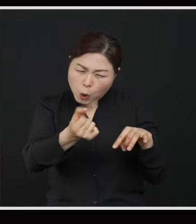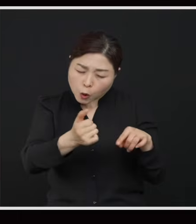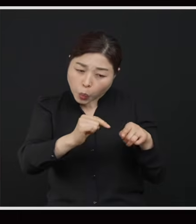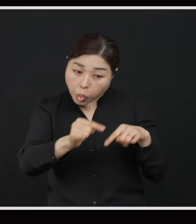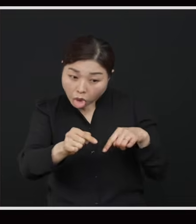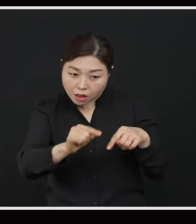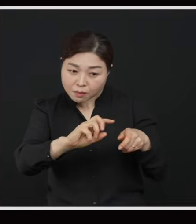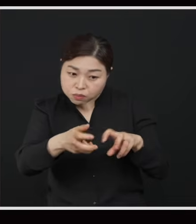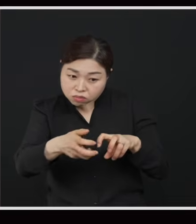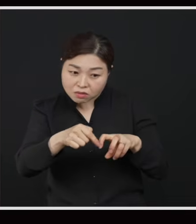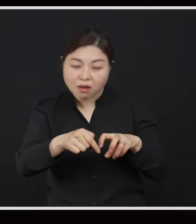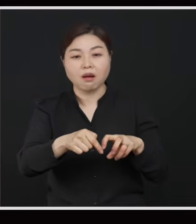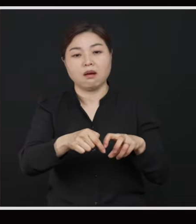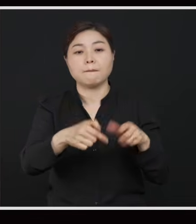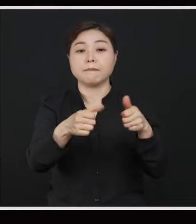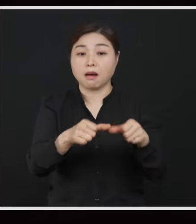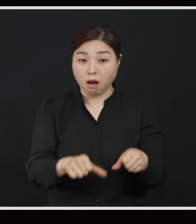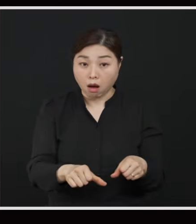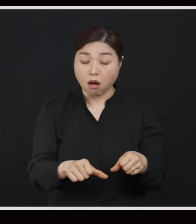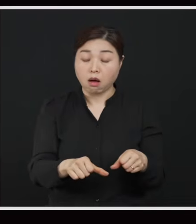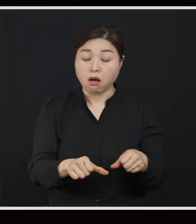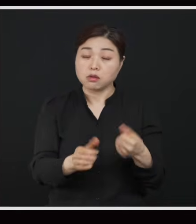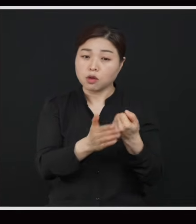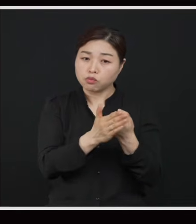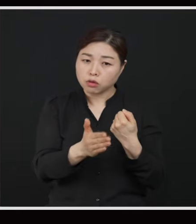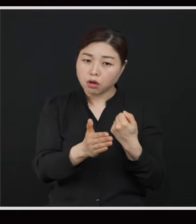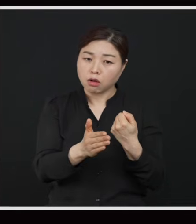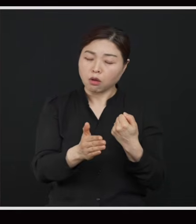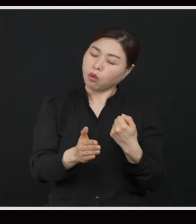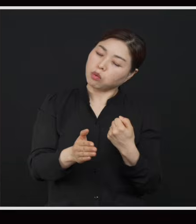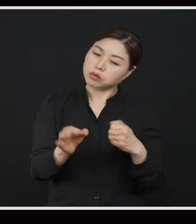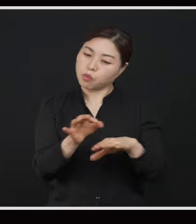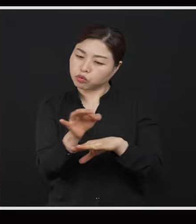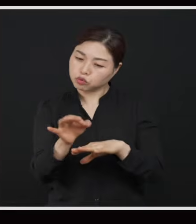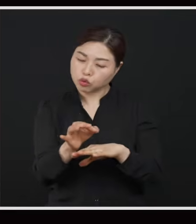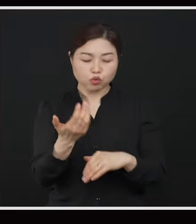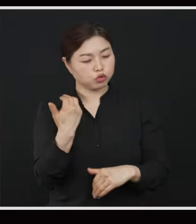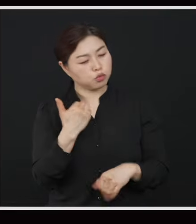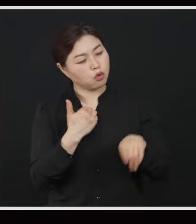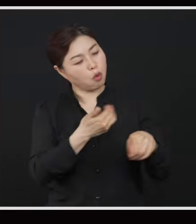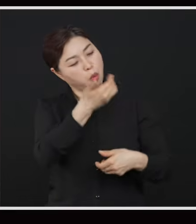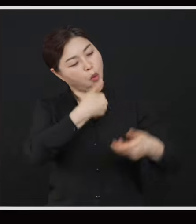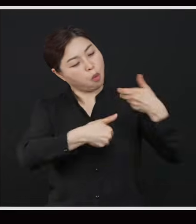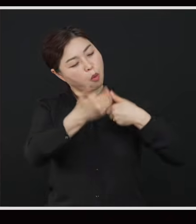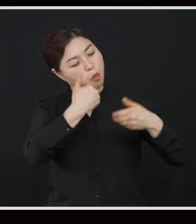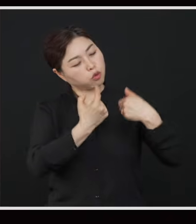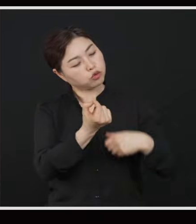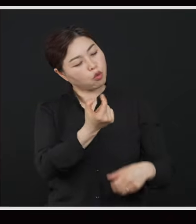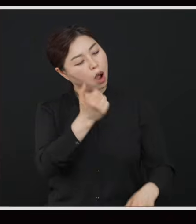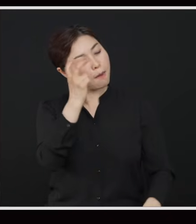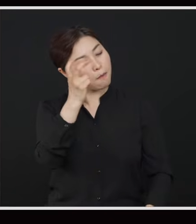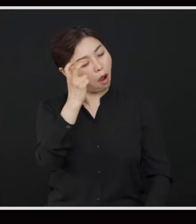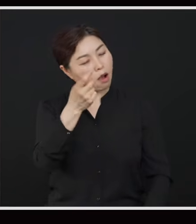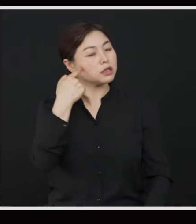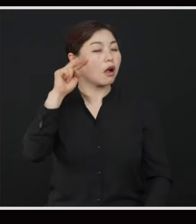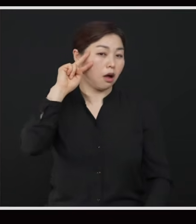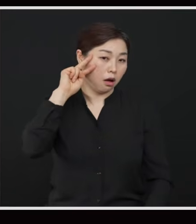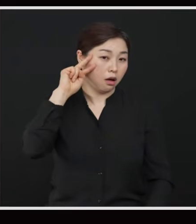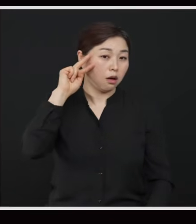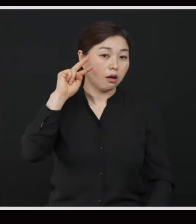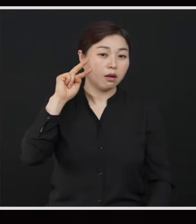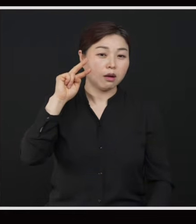좋아서. 그러니까 세포들이 우리 좀 소식을 하나 봐 요즘. 그리고 착각을